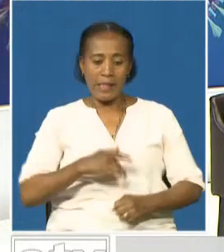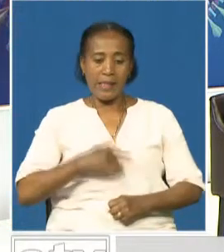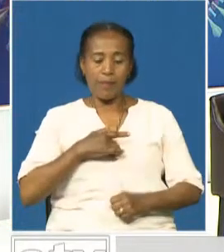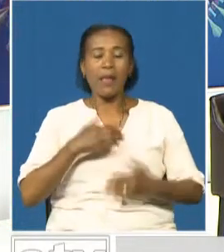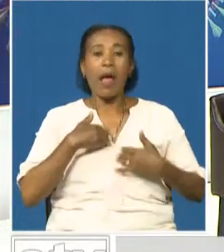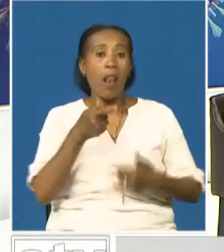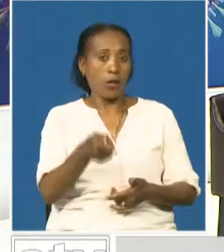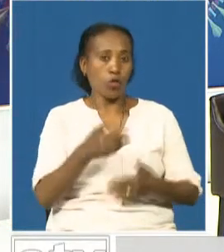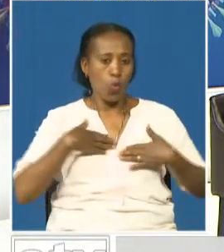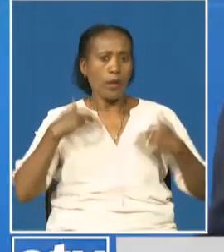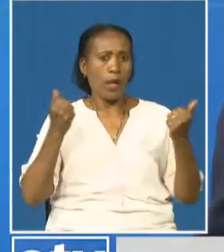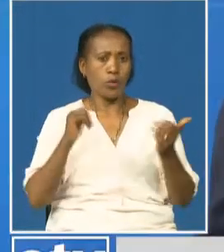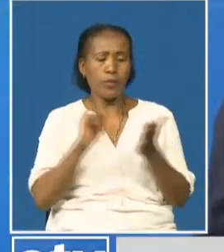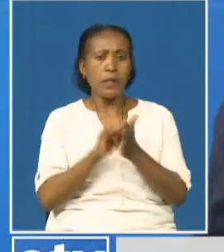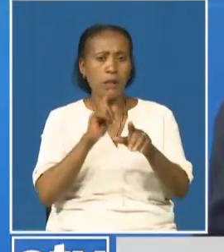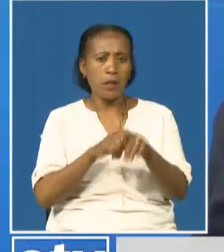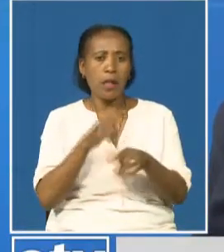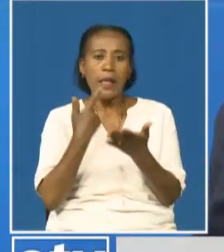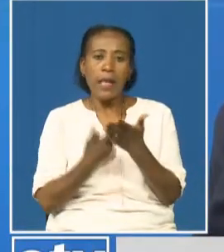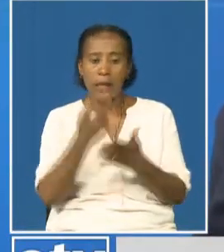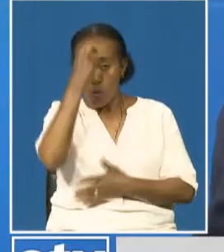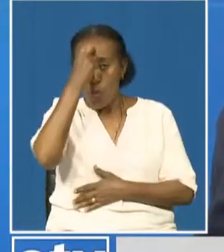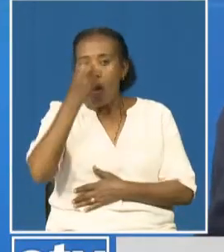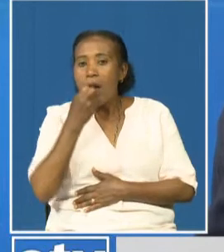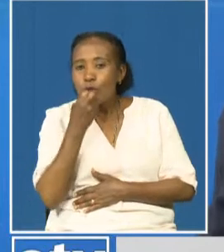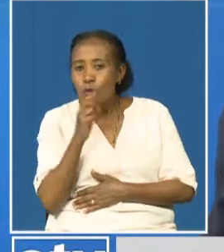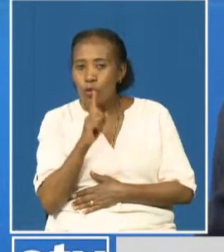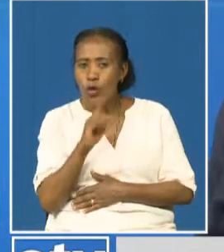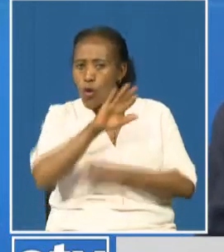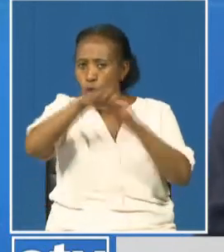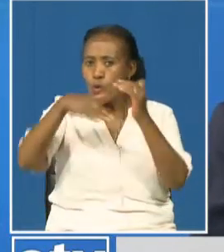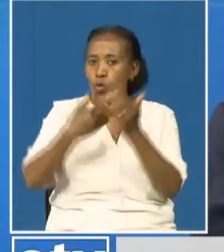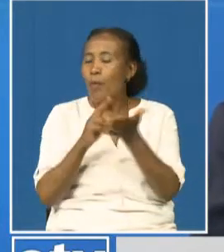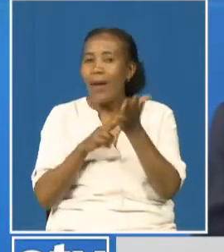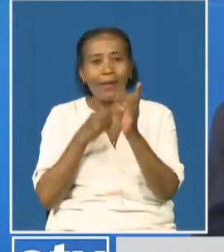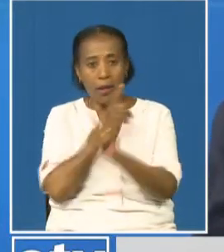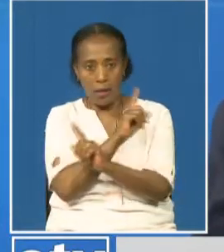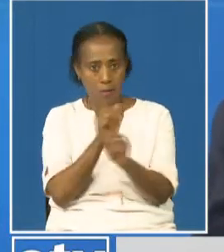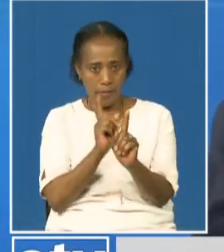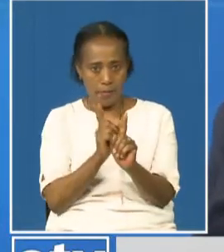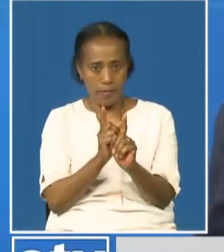ስሜት አላቸው ወጣቶች በዚህ ጊዜ። ያንን ወላጆች ሁሉንም ማለት አይደለም